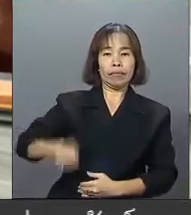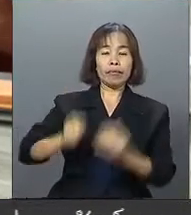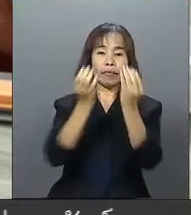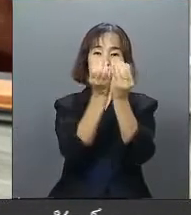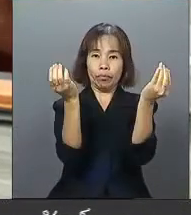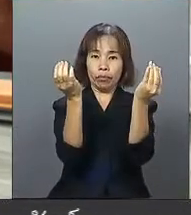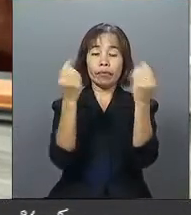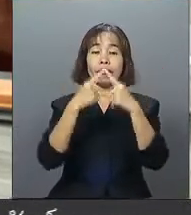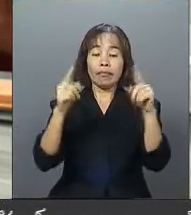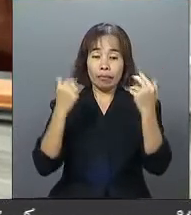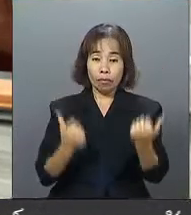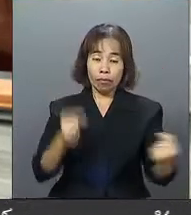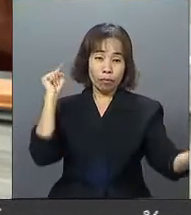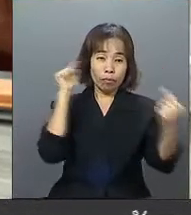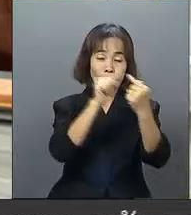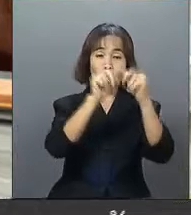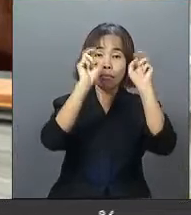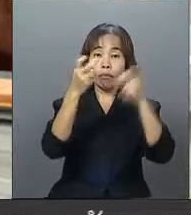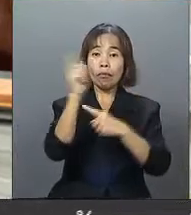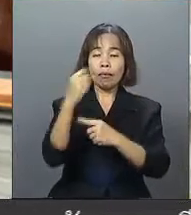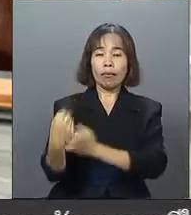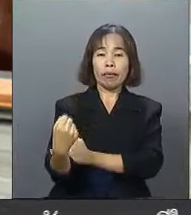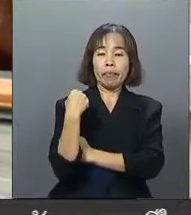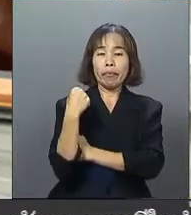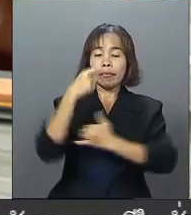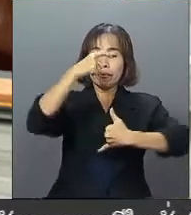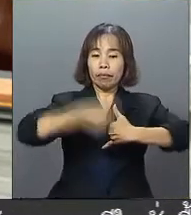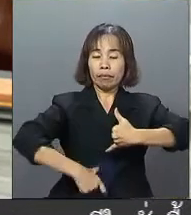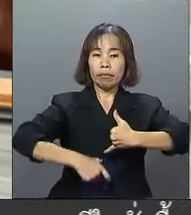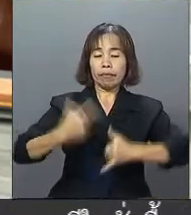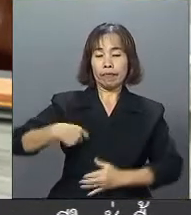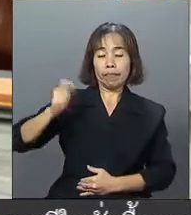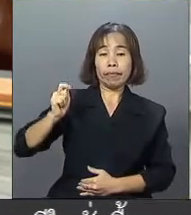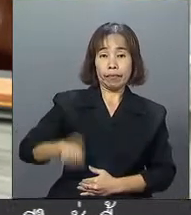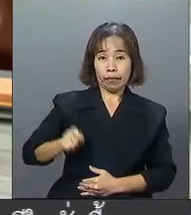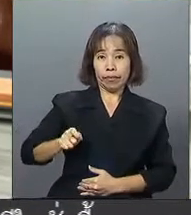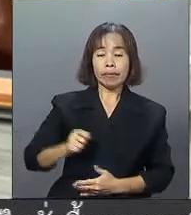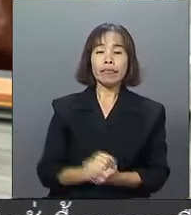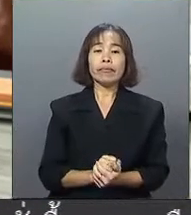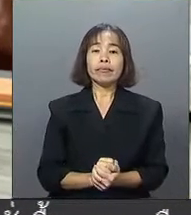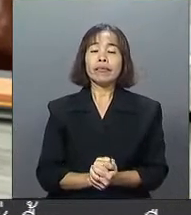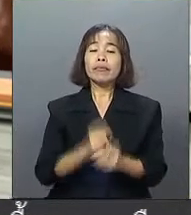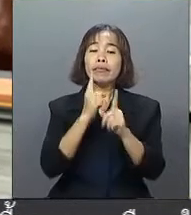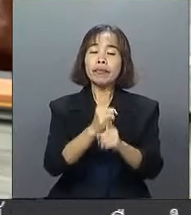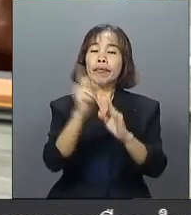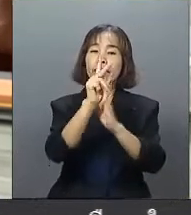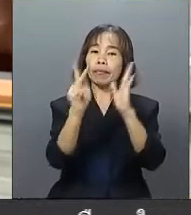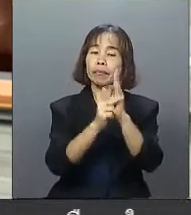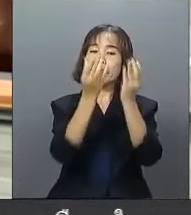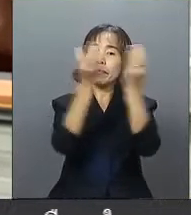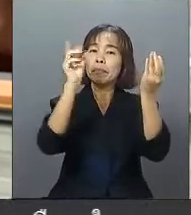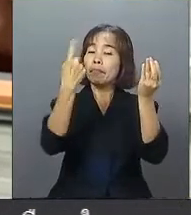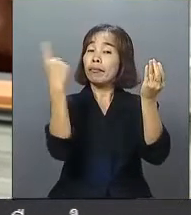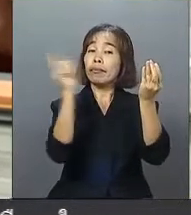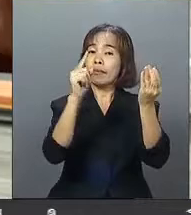องมากที่สุดนั่นก็คือเรื่องของอำนาจหน้าที่ของตุลาการศาลรัฐธรรมนูญตามรัฐธรรมนูญฉบับใหม่ติดตามจ